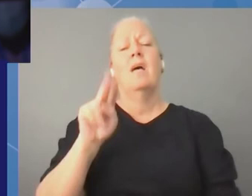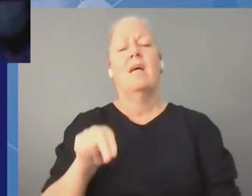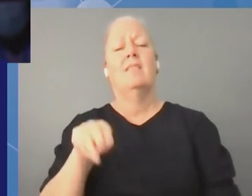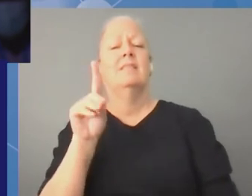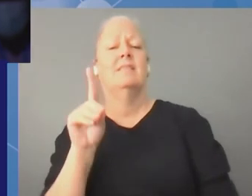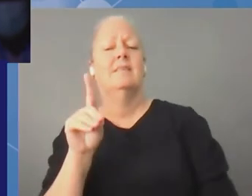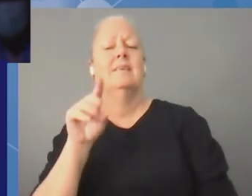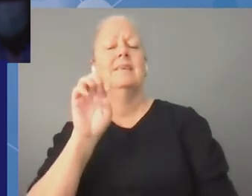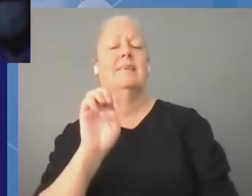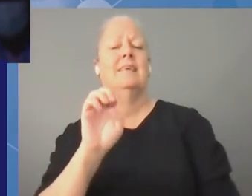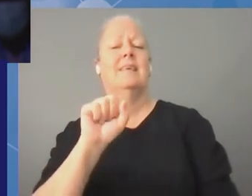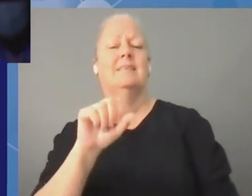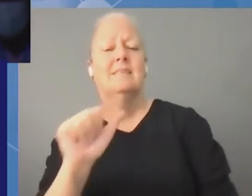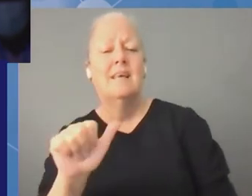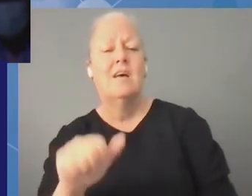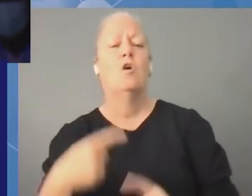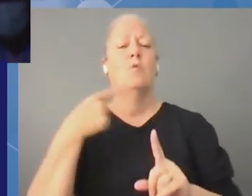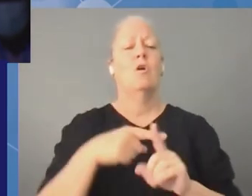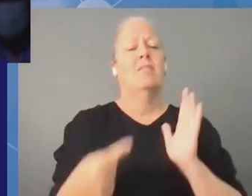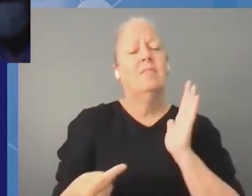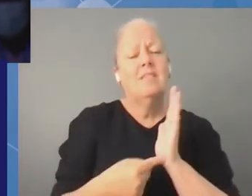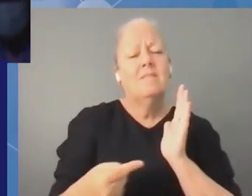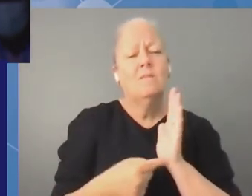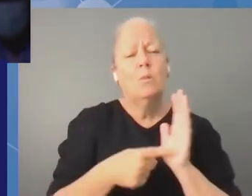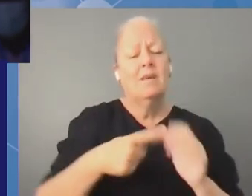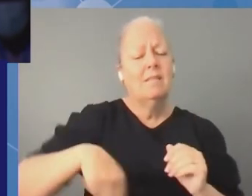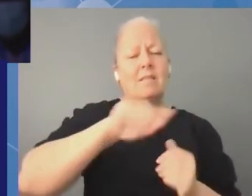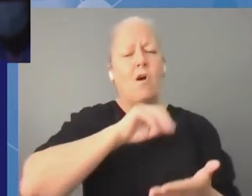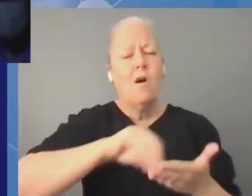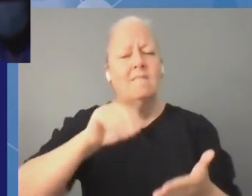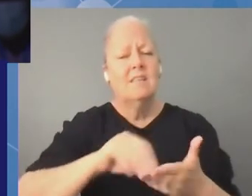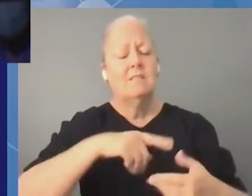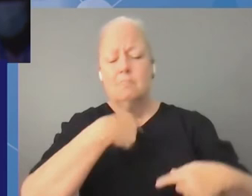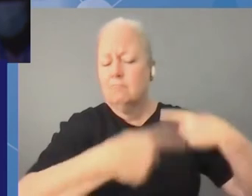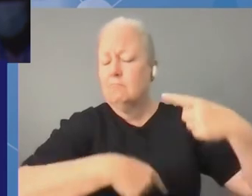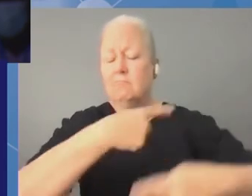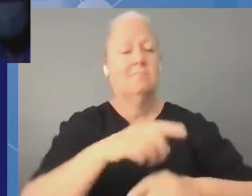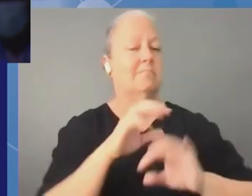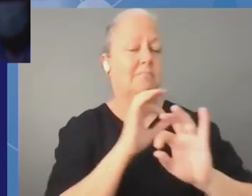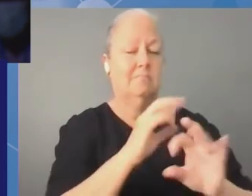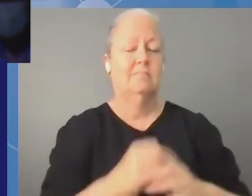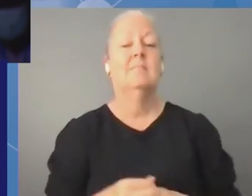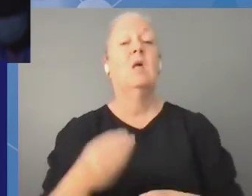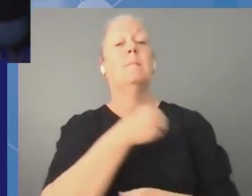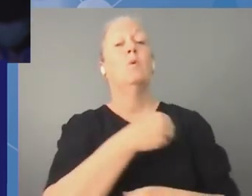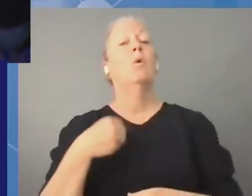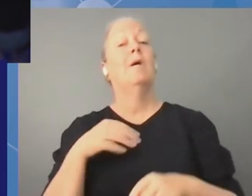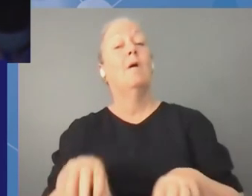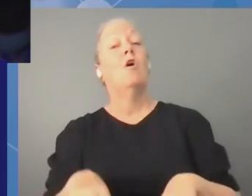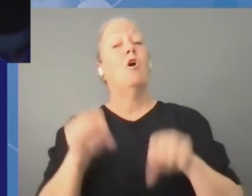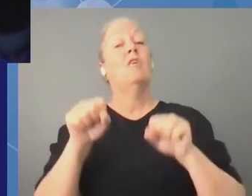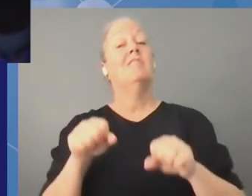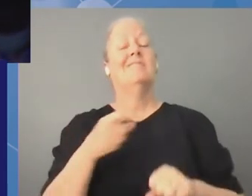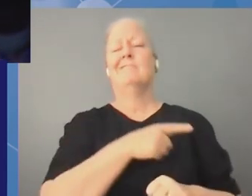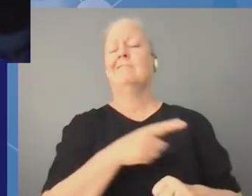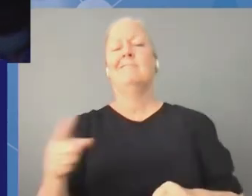工作联盟的吧，这个也是对我们的 IGF 加号的吧，我们做一个专门的一个